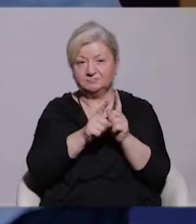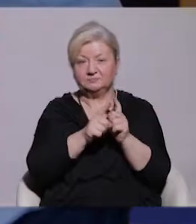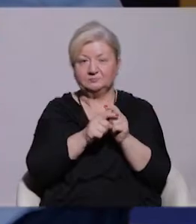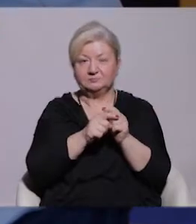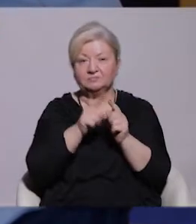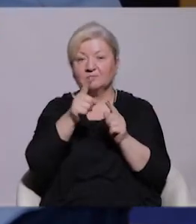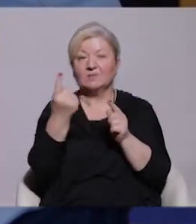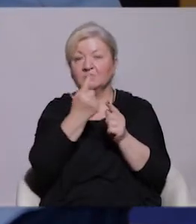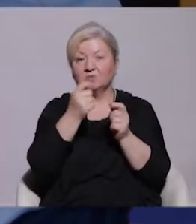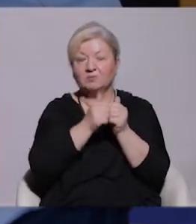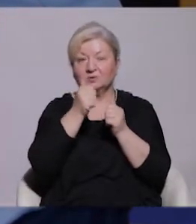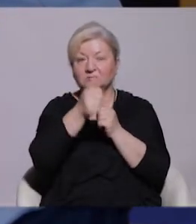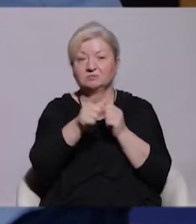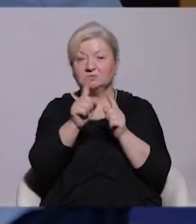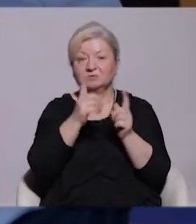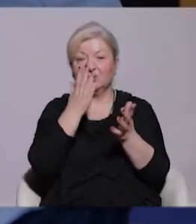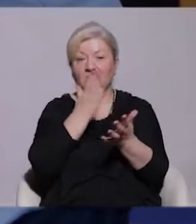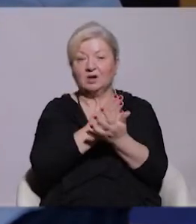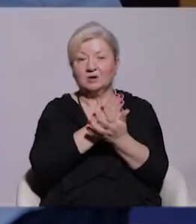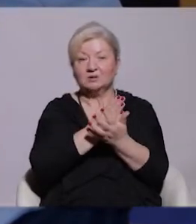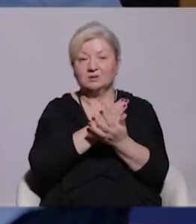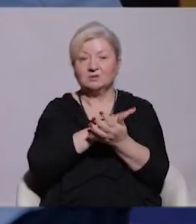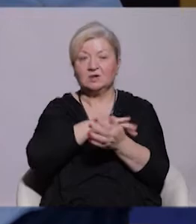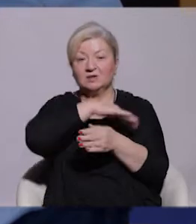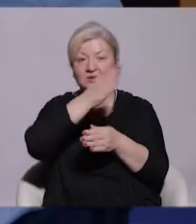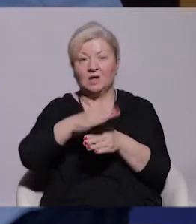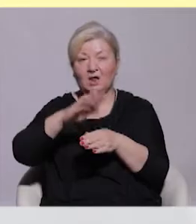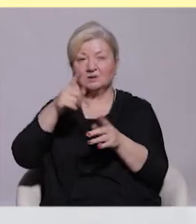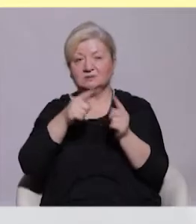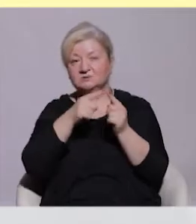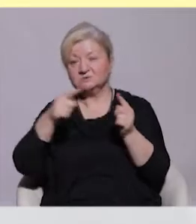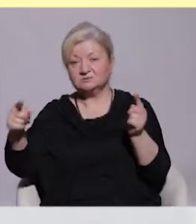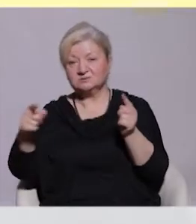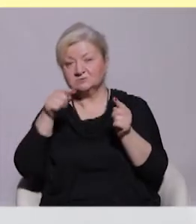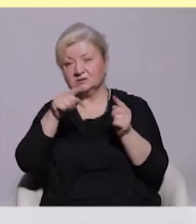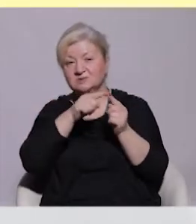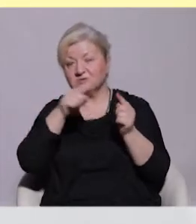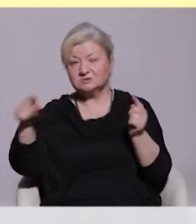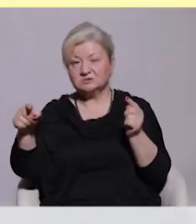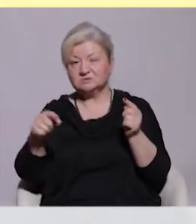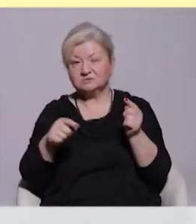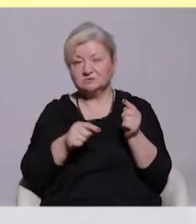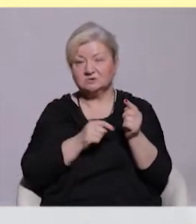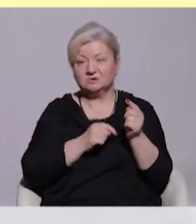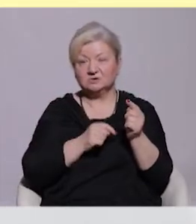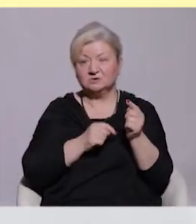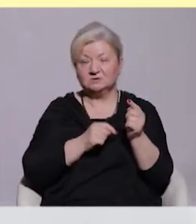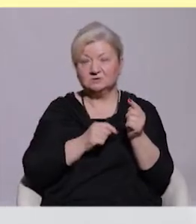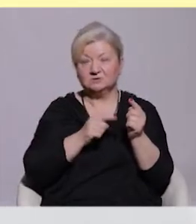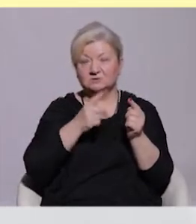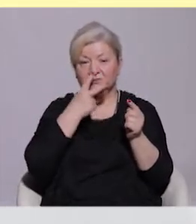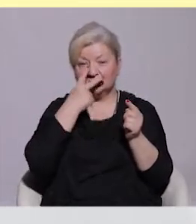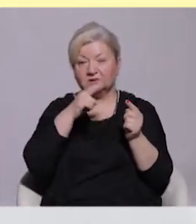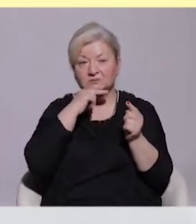მათგანი. ესე იგი, პირველ რიგში რა არის, დავიწყოთ ტალღის სიგრძიდან, ხო? ამ შემთხვევაში ტალღის სიგრძე არის, აი დააკვირდით ჩვენ